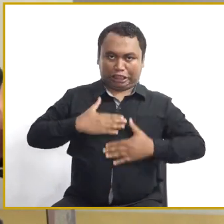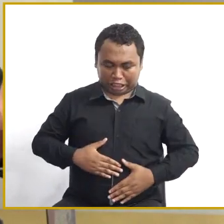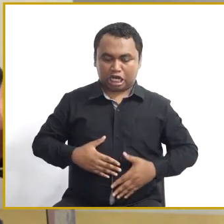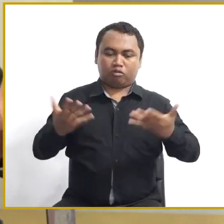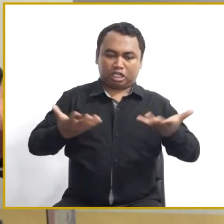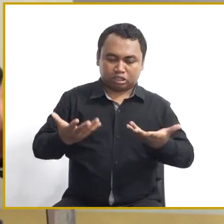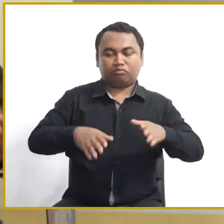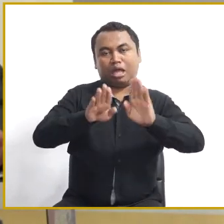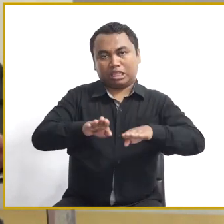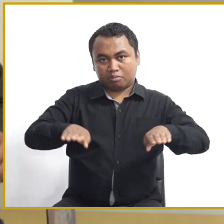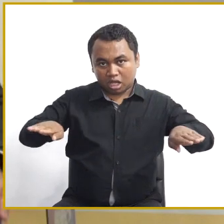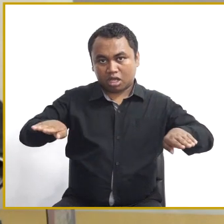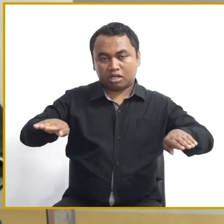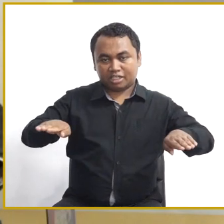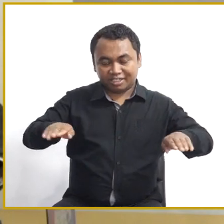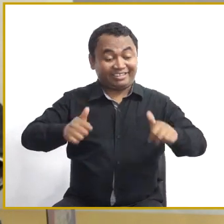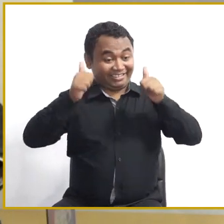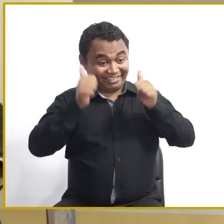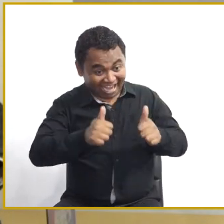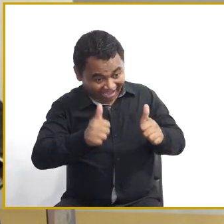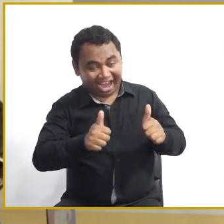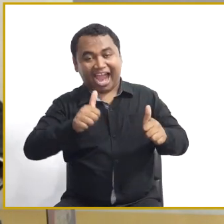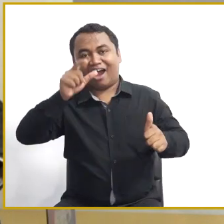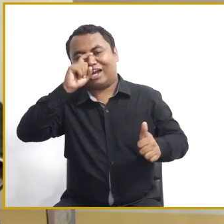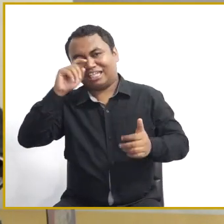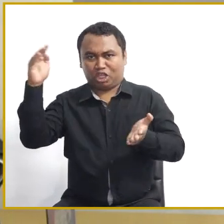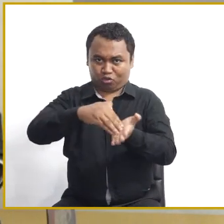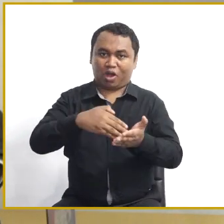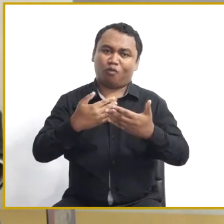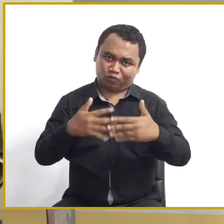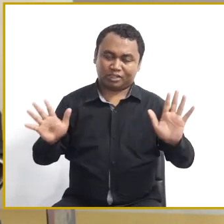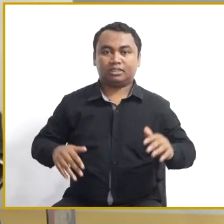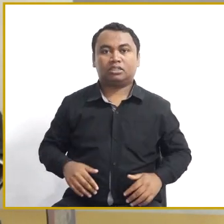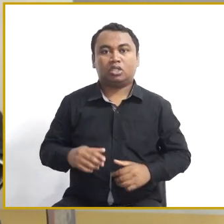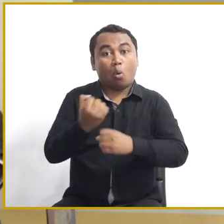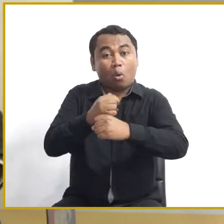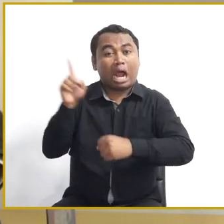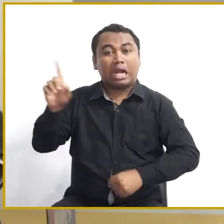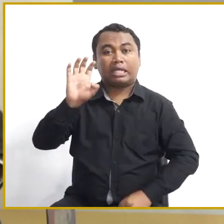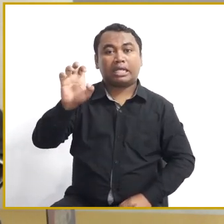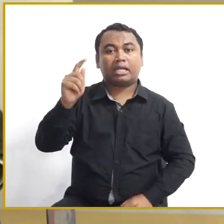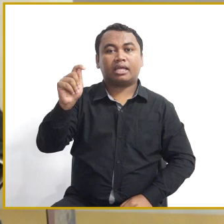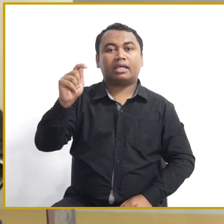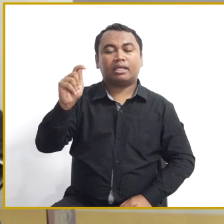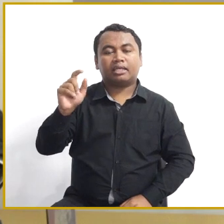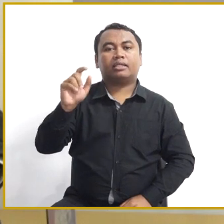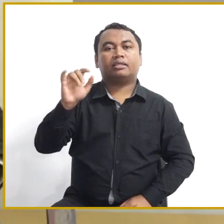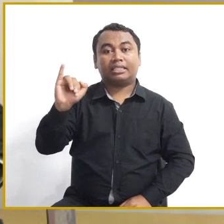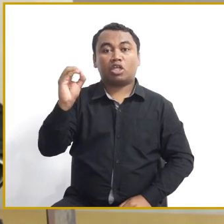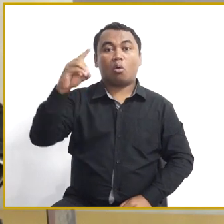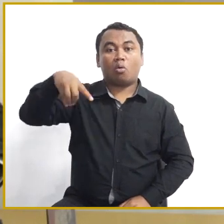teknôlôjia. Fa raha raisika ohatra ny Etiopia, Etiopia nge zao navita izy hatramin'ny tramway. Fa